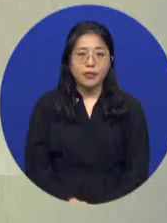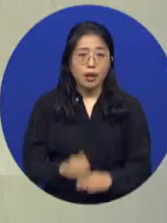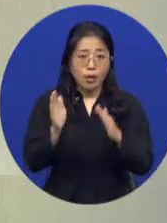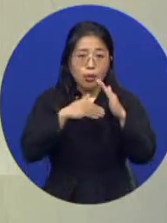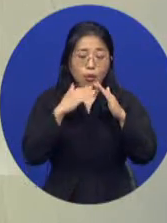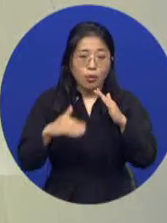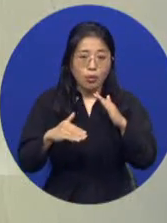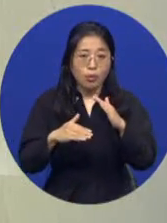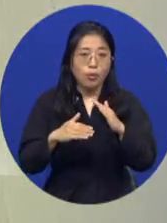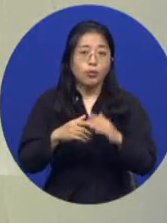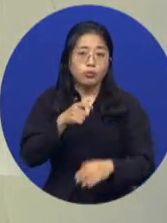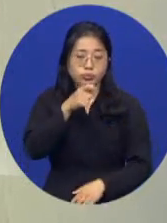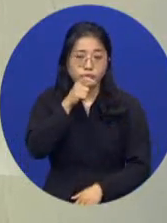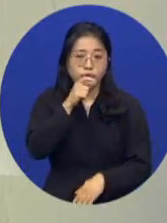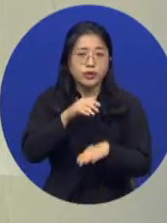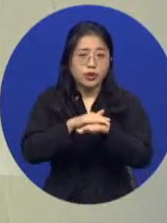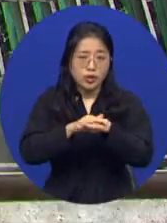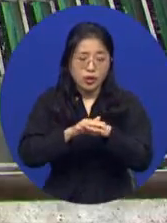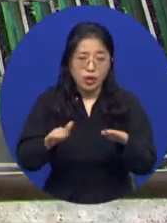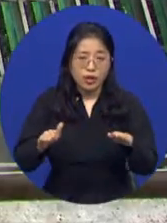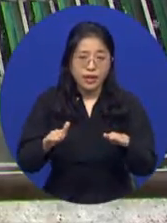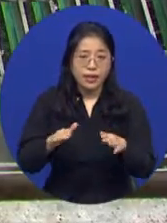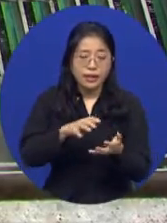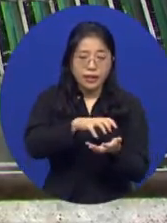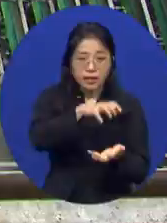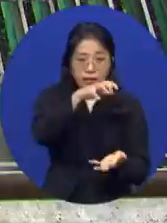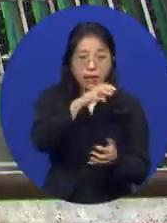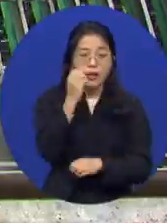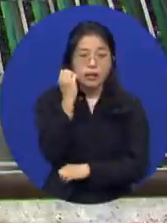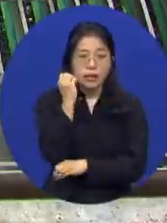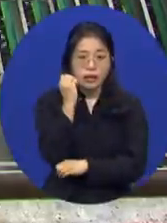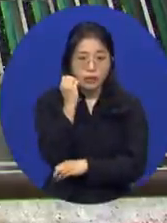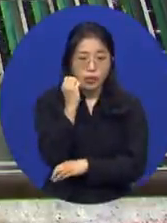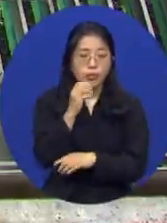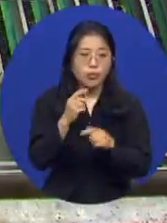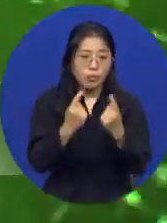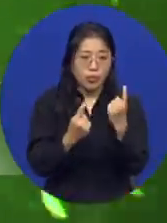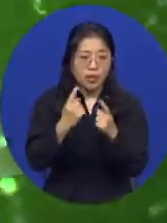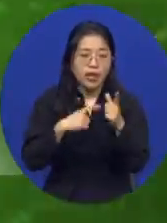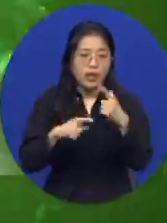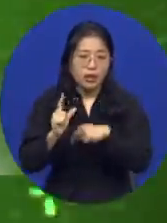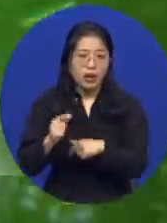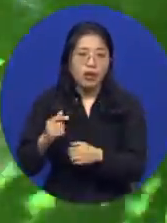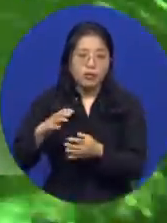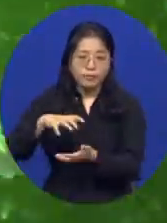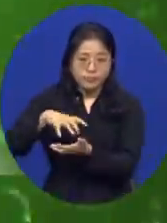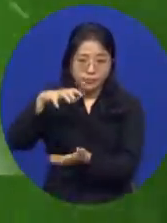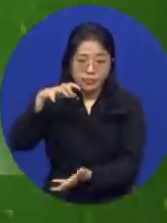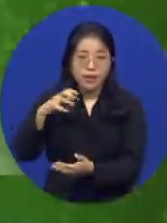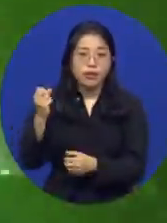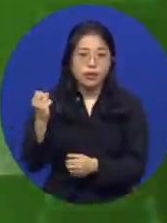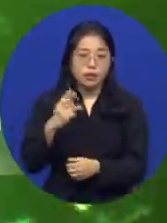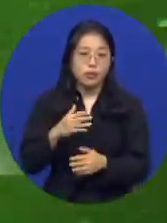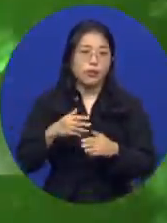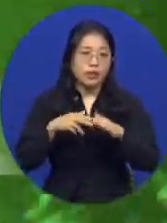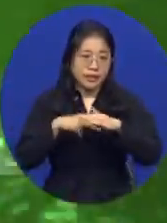공공하수처리시설 처리 용량을 기존 13만 톤에서 22만 톤으로 늘리고 시설을 지하화하는 이번